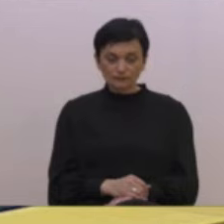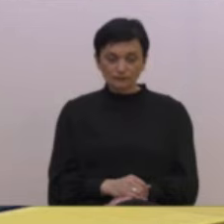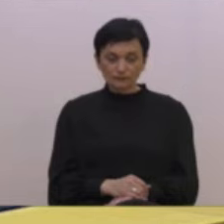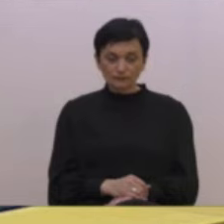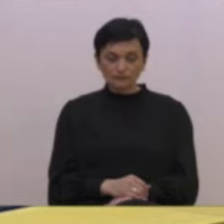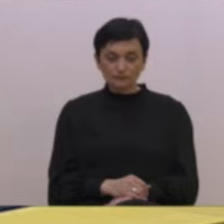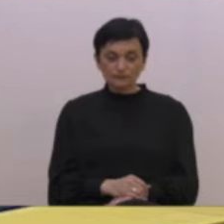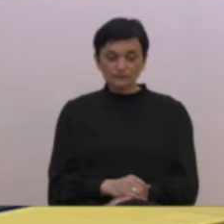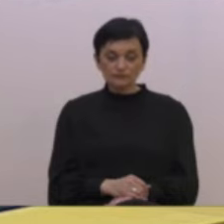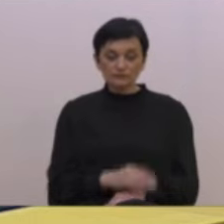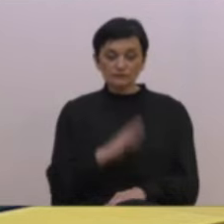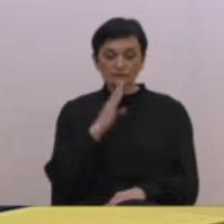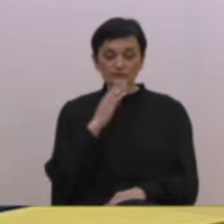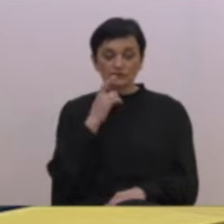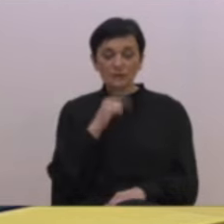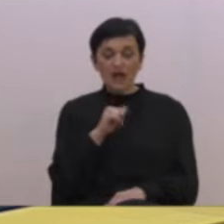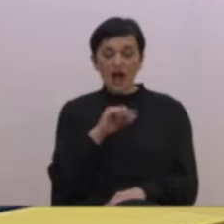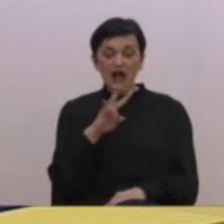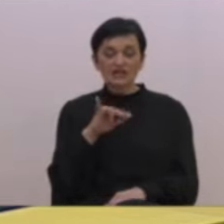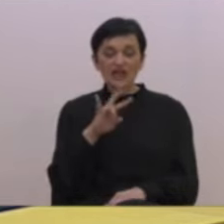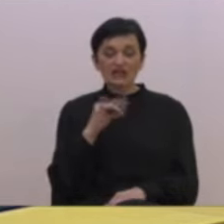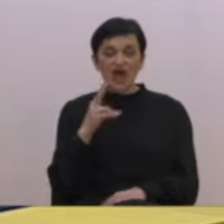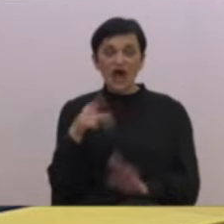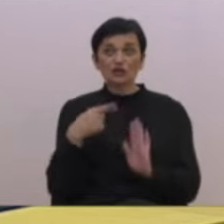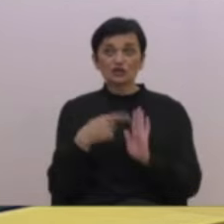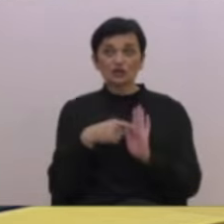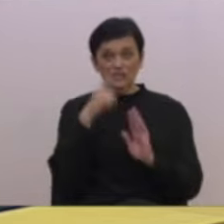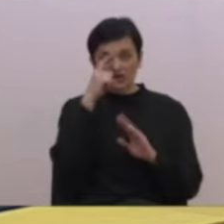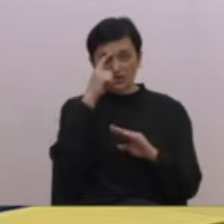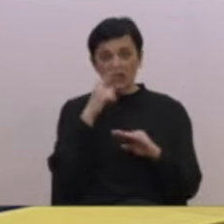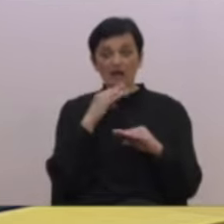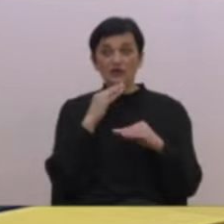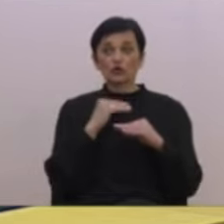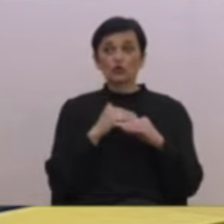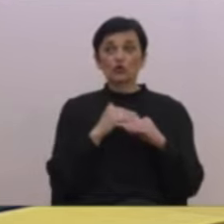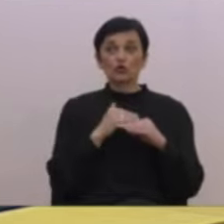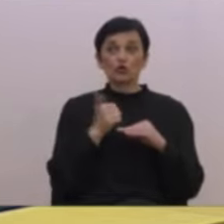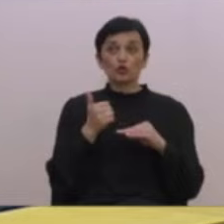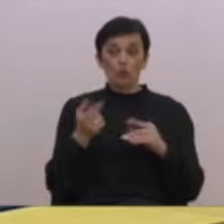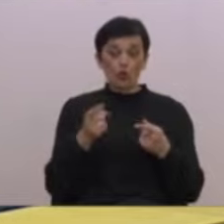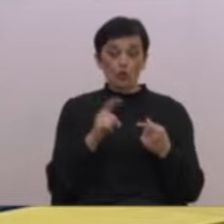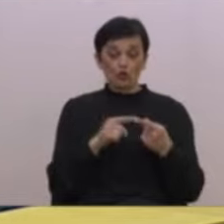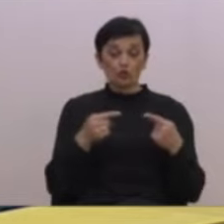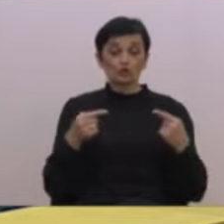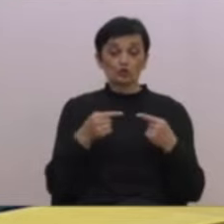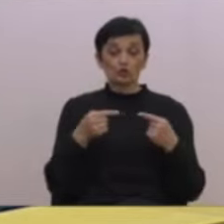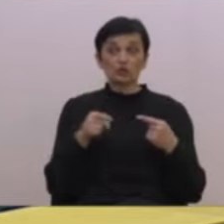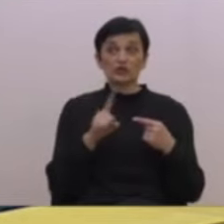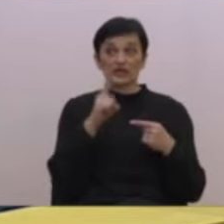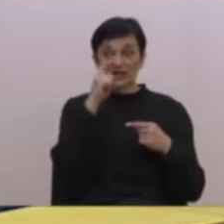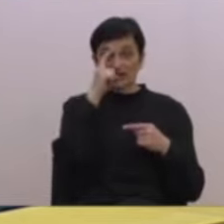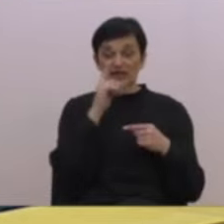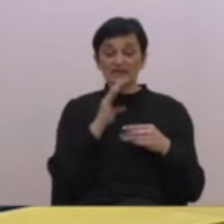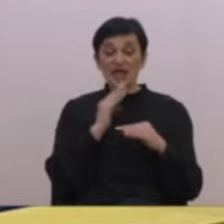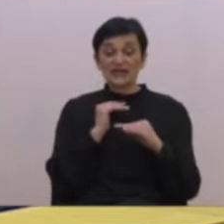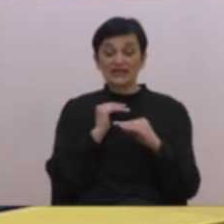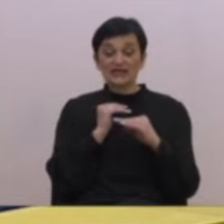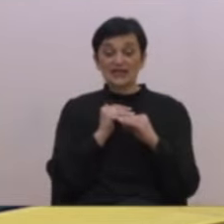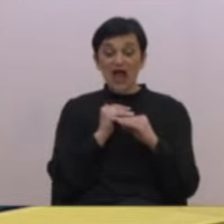Habaton Ana Skondek ide naslușuski, paro, genderul tanastoroba, zero gurai saheba, hoda susta namașia saheba, genderul